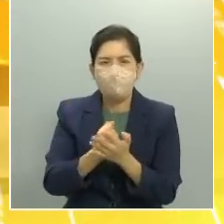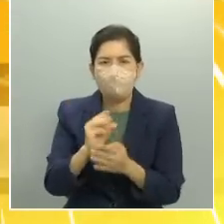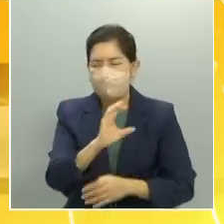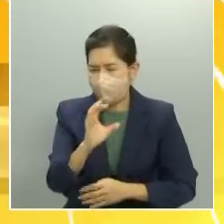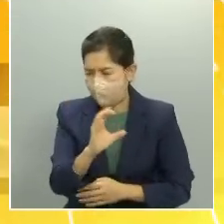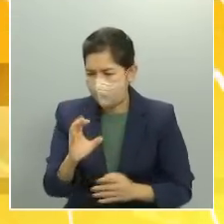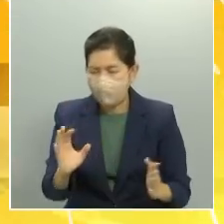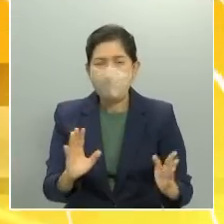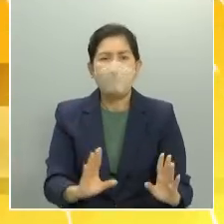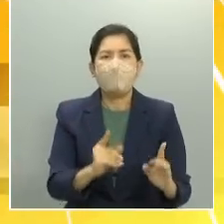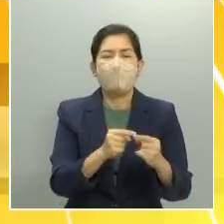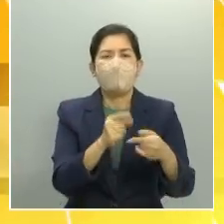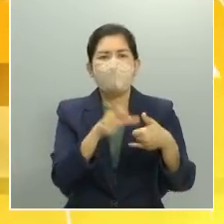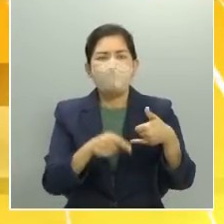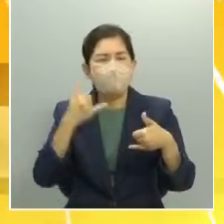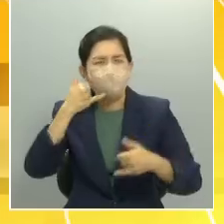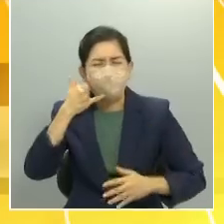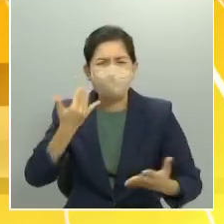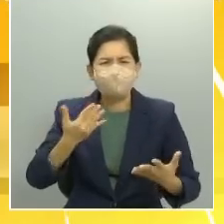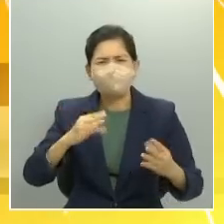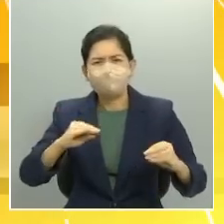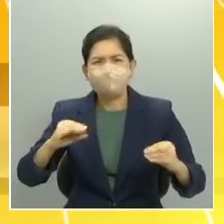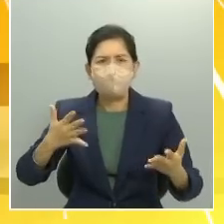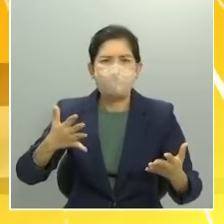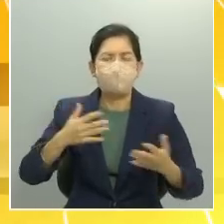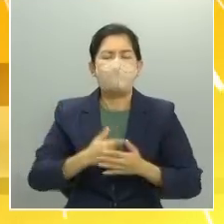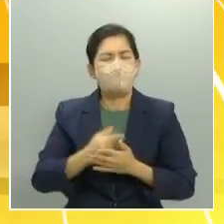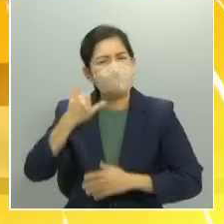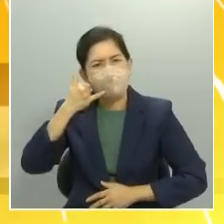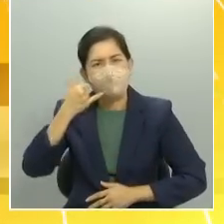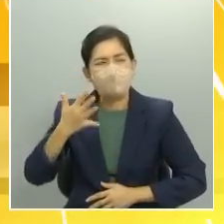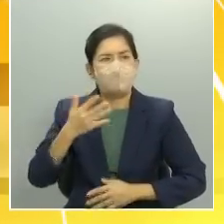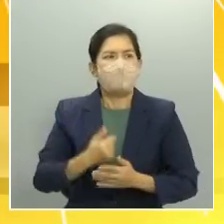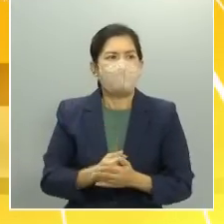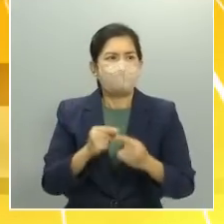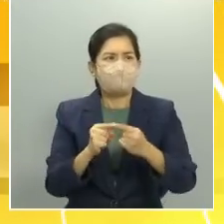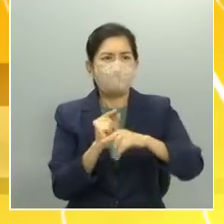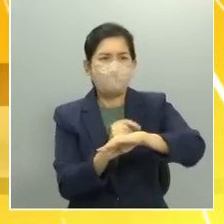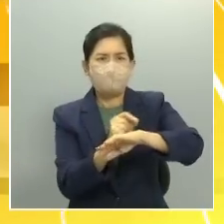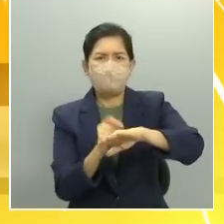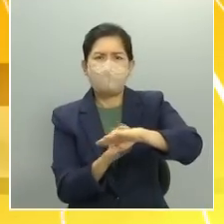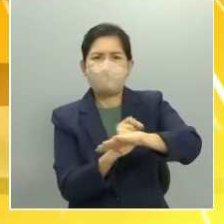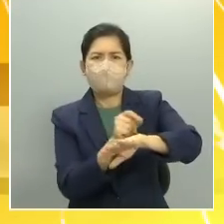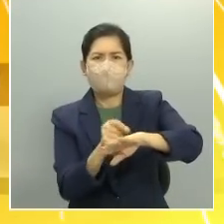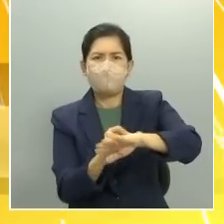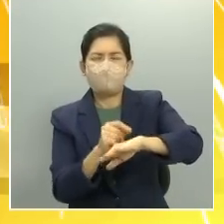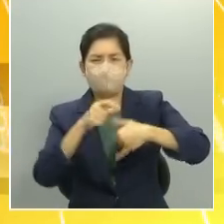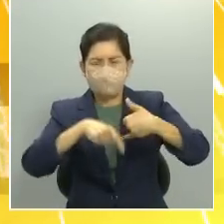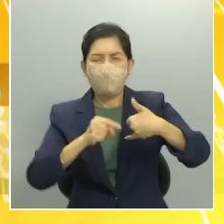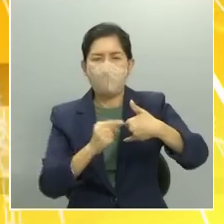โทรศัพท์ก็โทรไม่ได้คือรอยสักเนี่ยเขาสักเยอะจำไม่ได้หรอกค่ะแต่ว่า